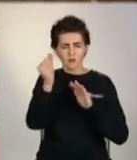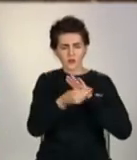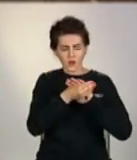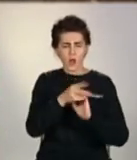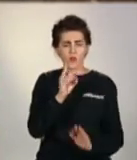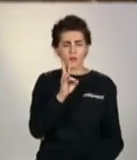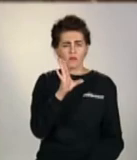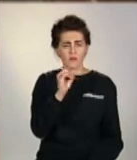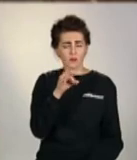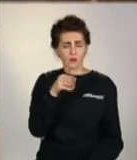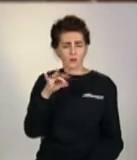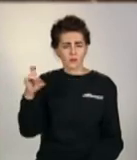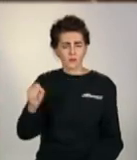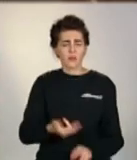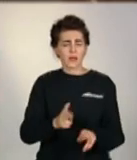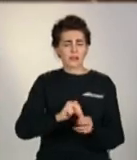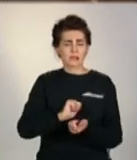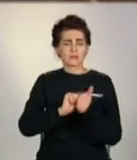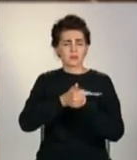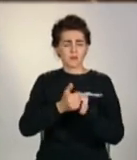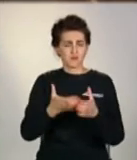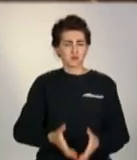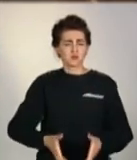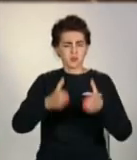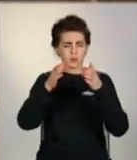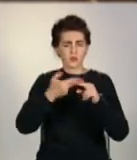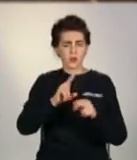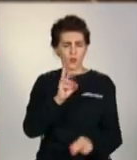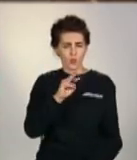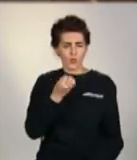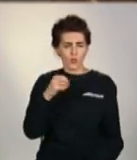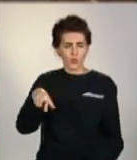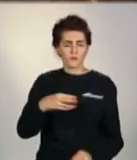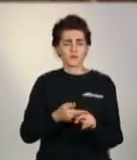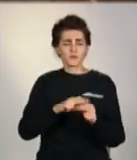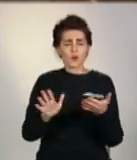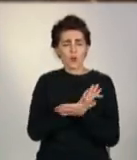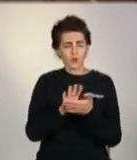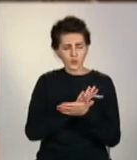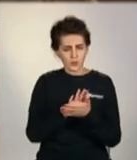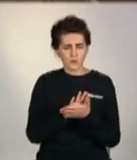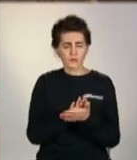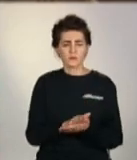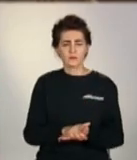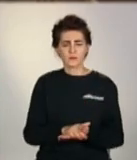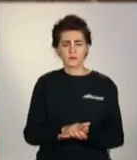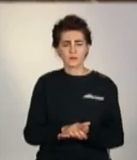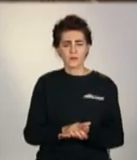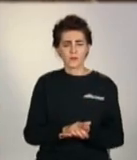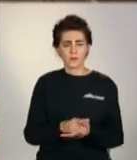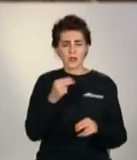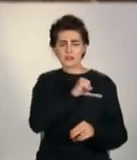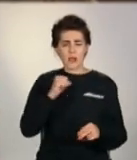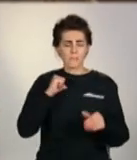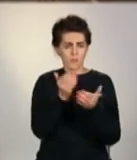конвертера, поменять почку на котле, утилизаторе, почистить сам